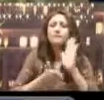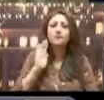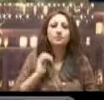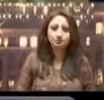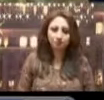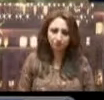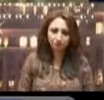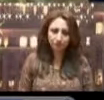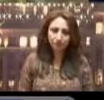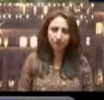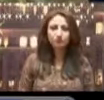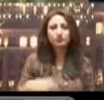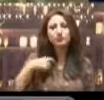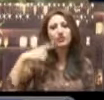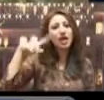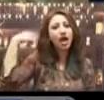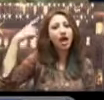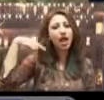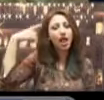حلمي بشكل فيه شويه من